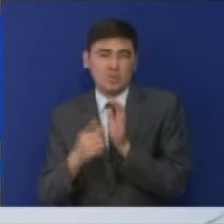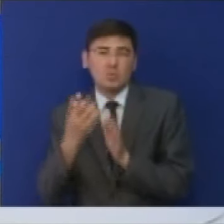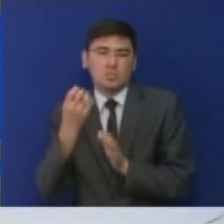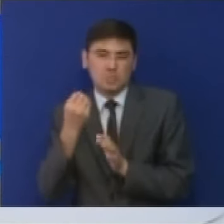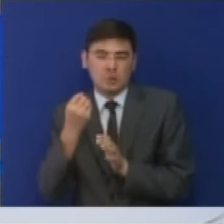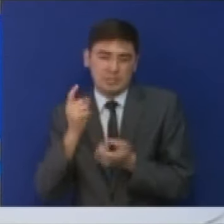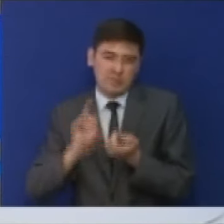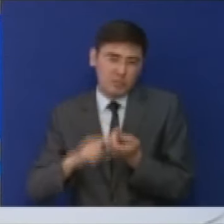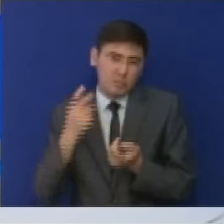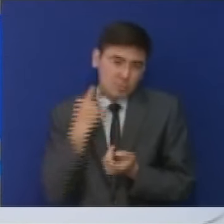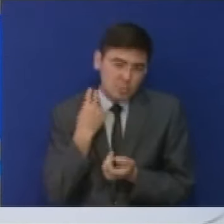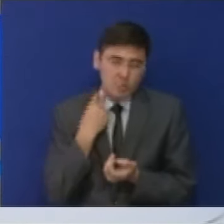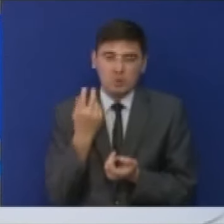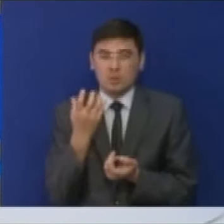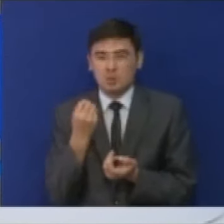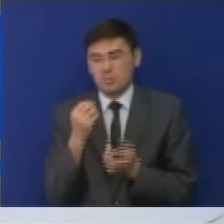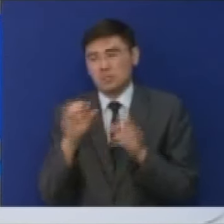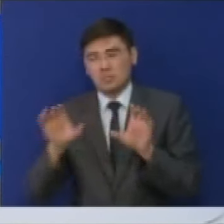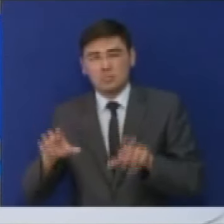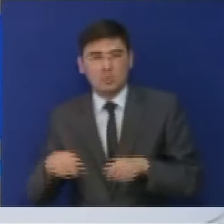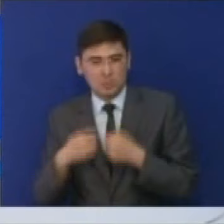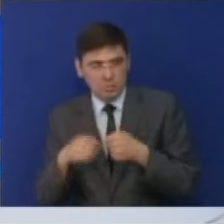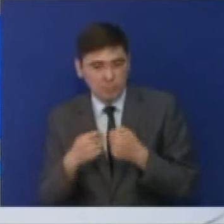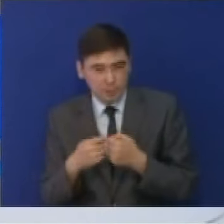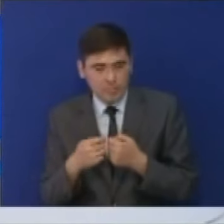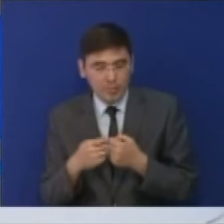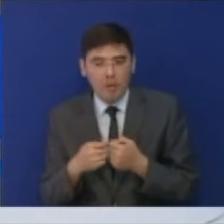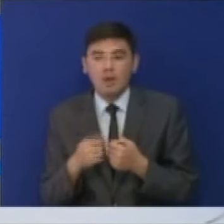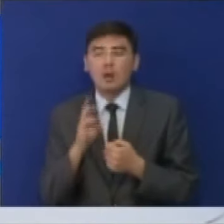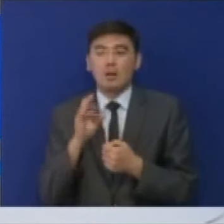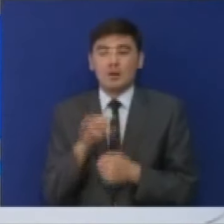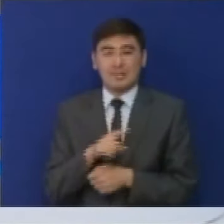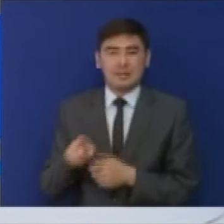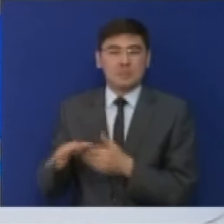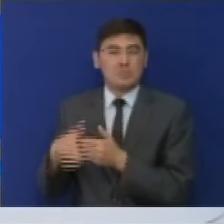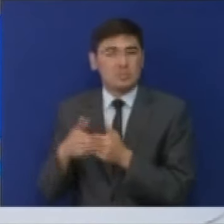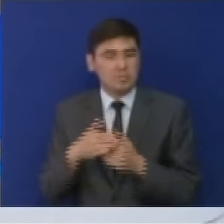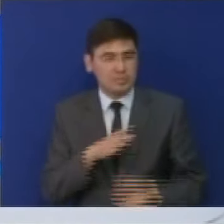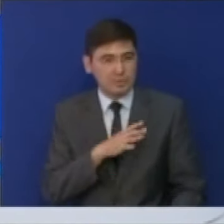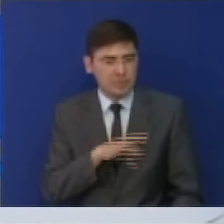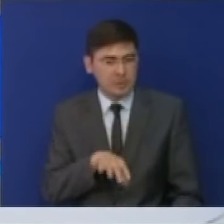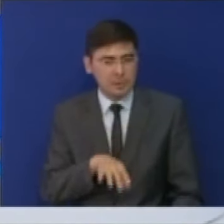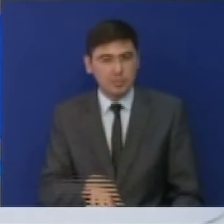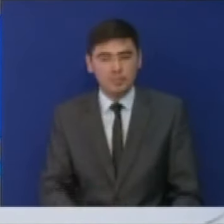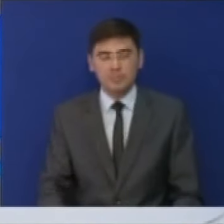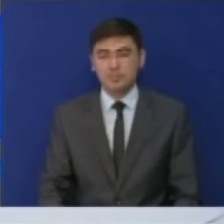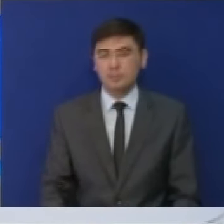за должностные и коррупционные правонарушения. Однако руководители таких сотрудников к ответственности так и не привлеклись.